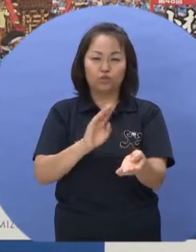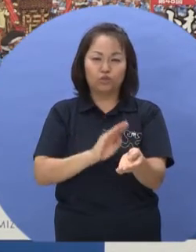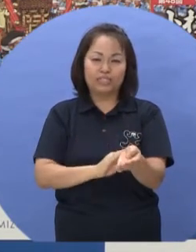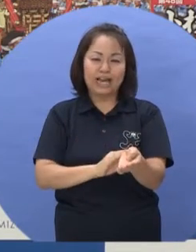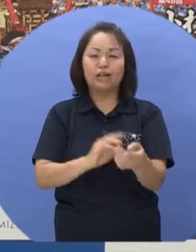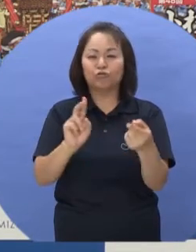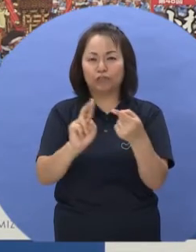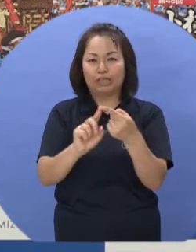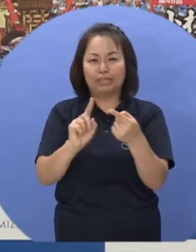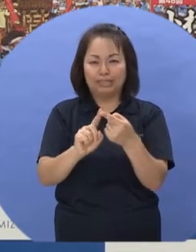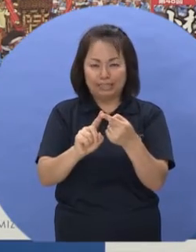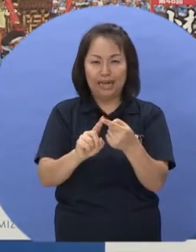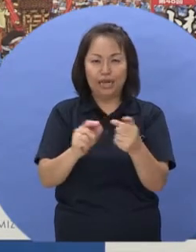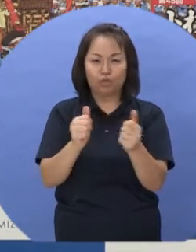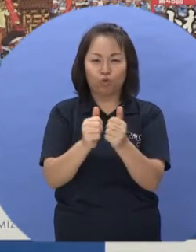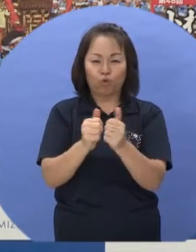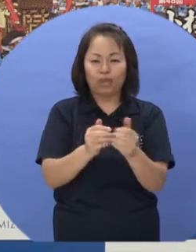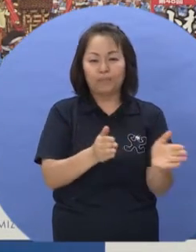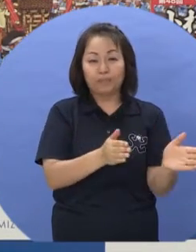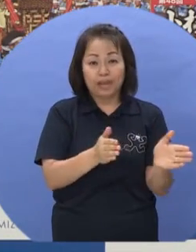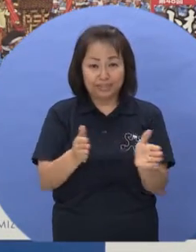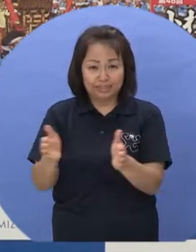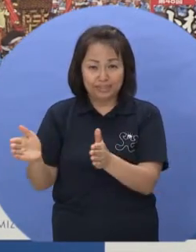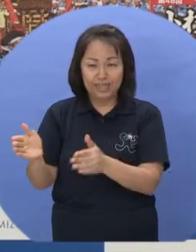てということであります。